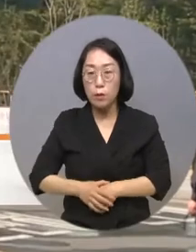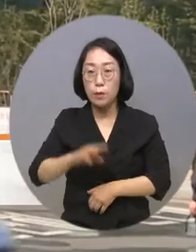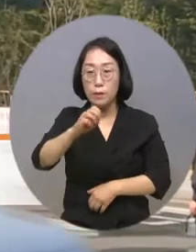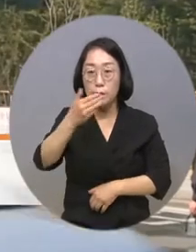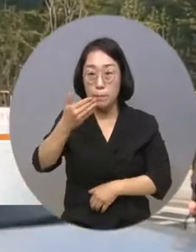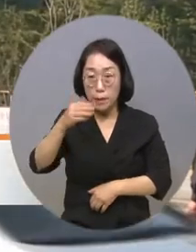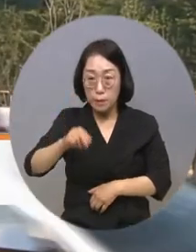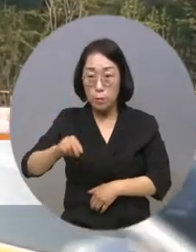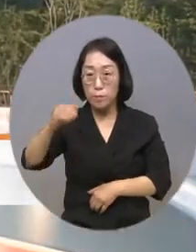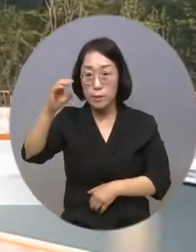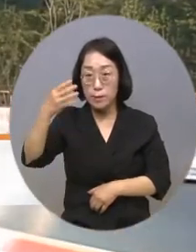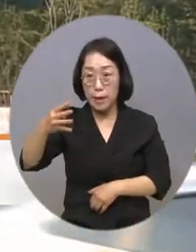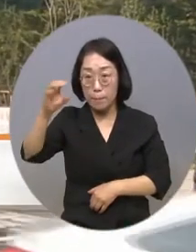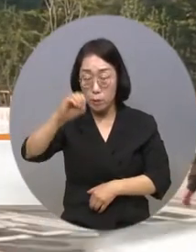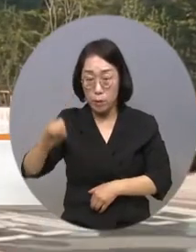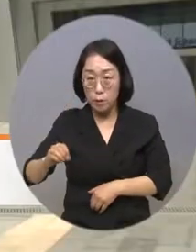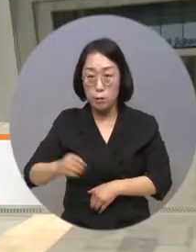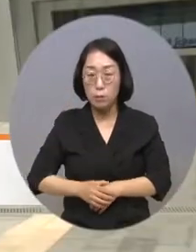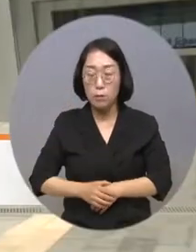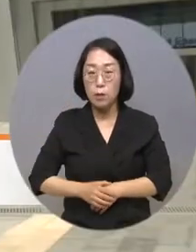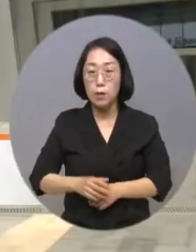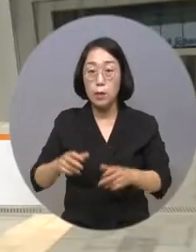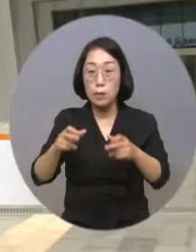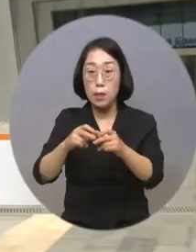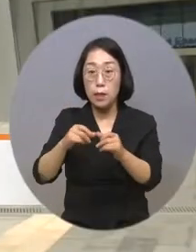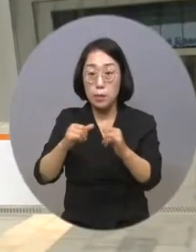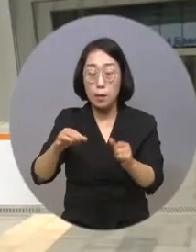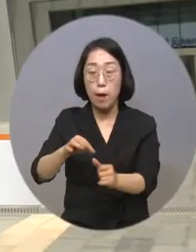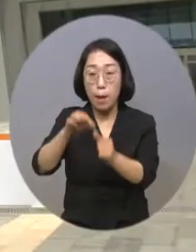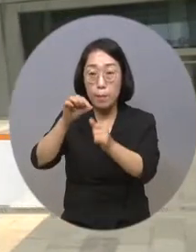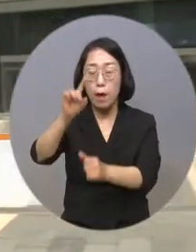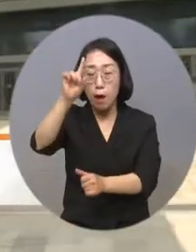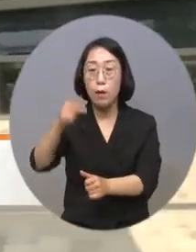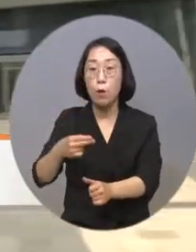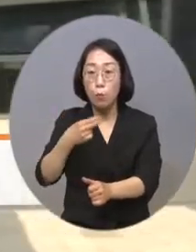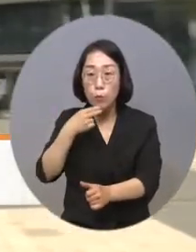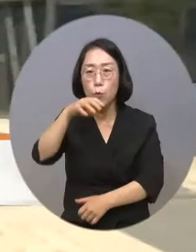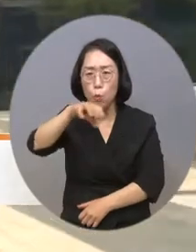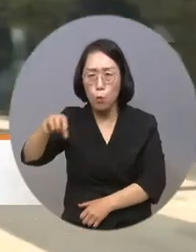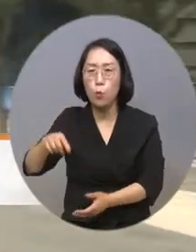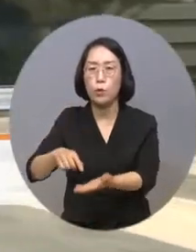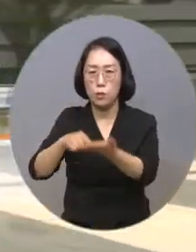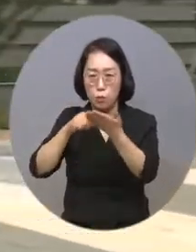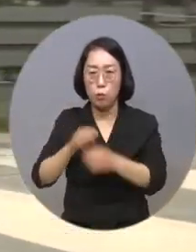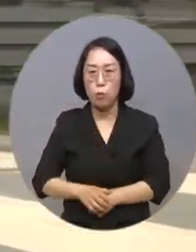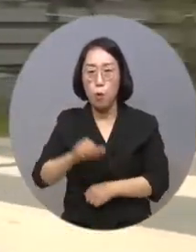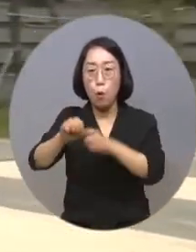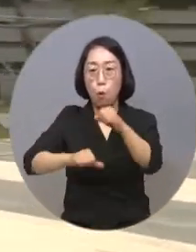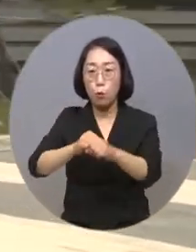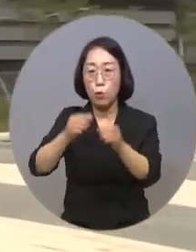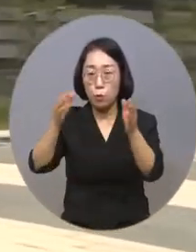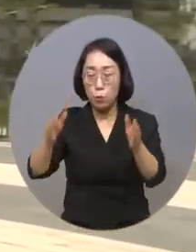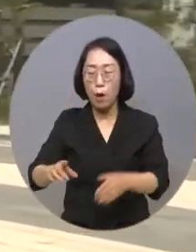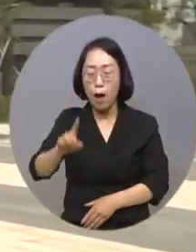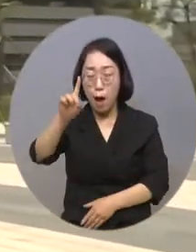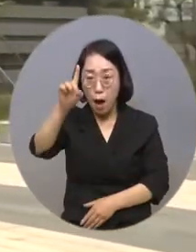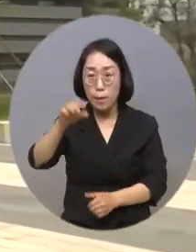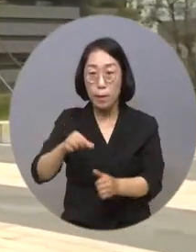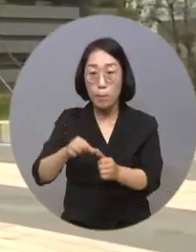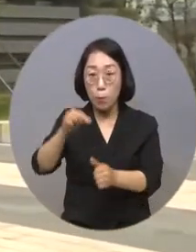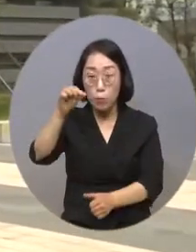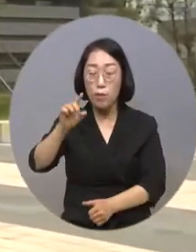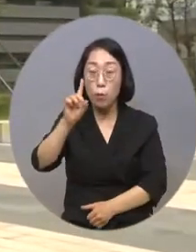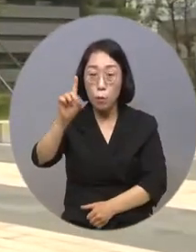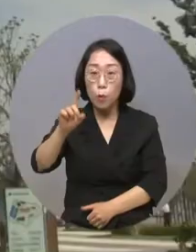140 이곳은 장애인을 한 명도 채용하지 않았습니다 지난 5년간 장애인을 단 한 명 뽑은